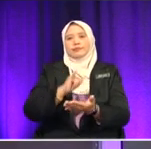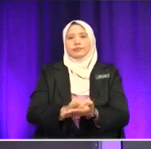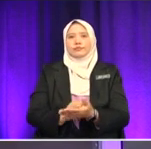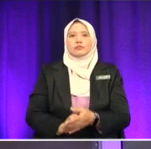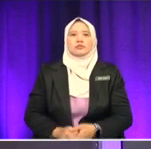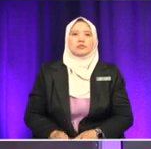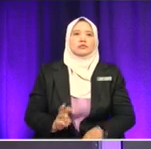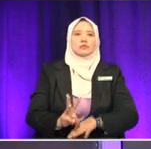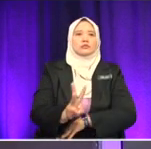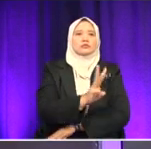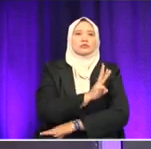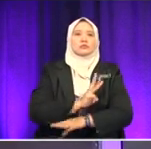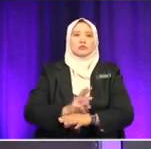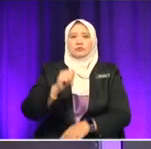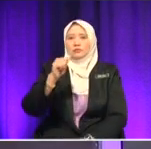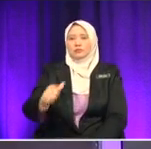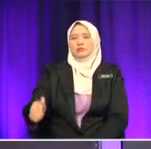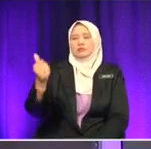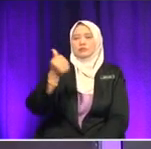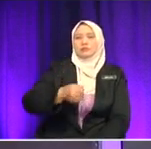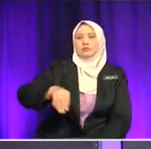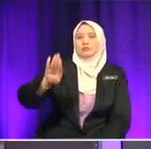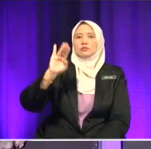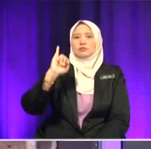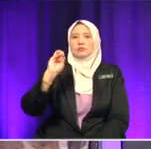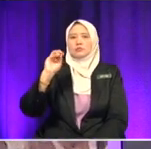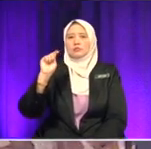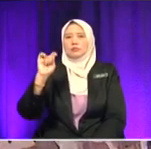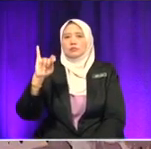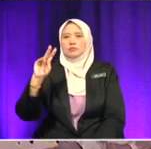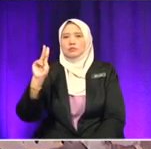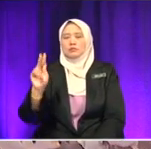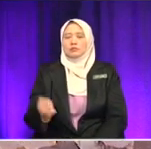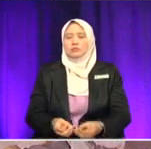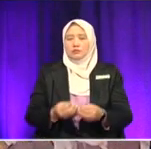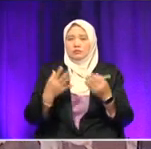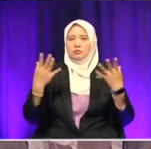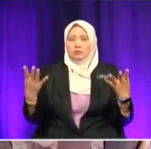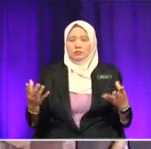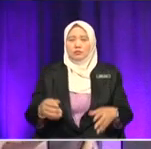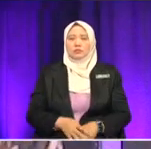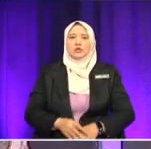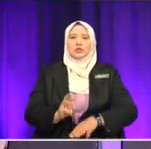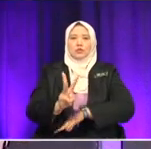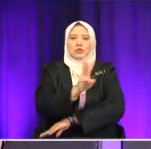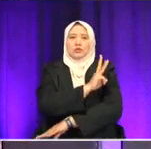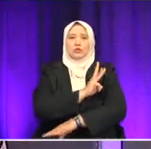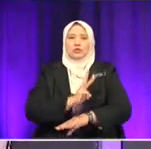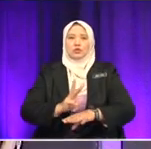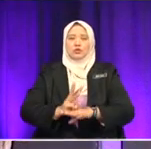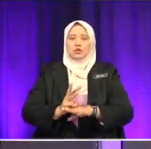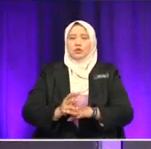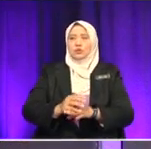ada kawasan jernih yang lebih luas nak dibandingkan dengan B. Okey, mari kita lihat contoh